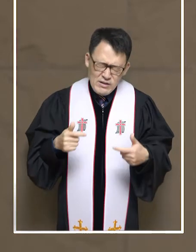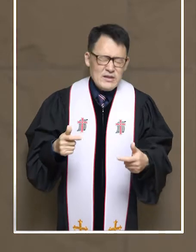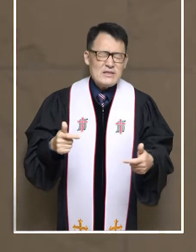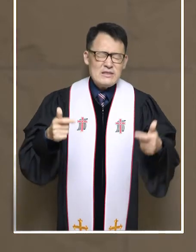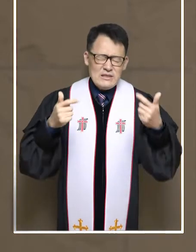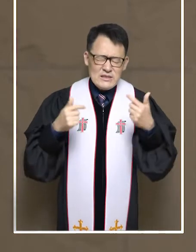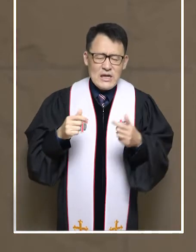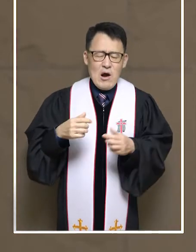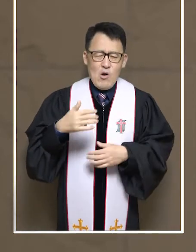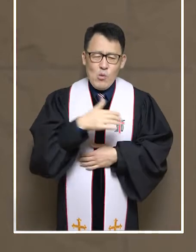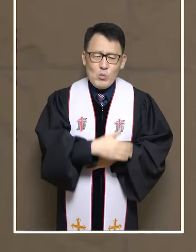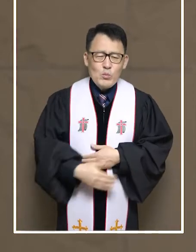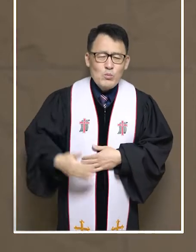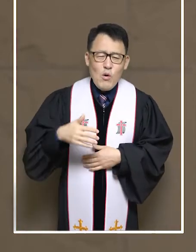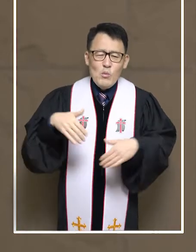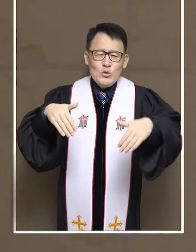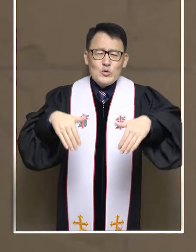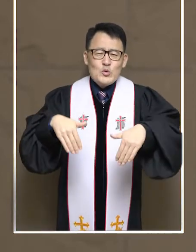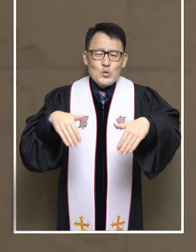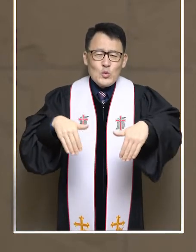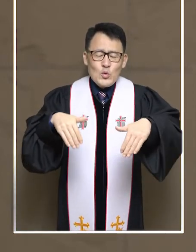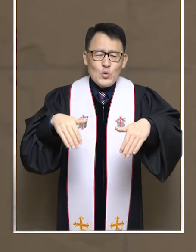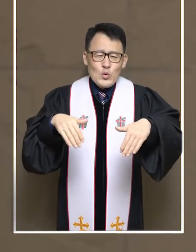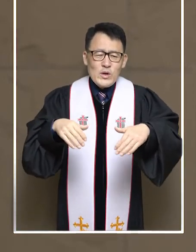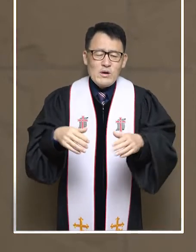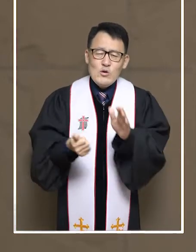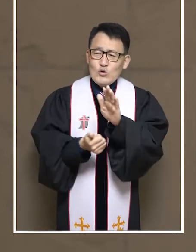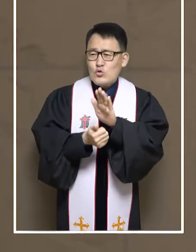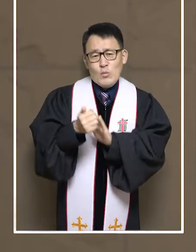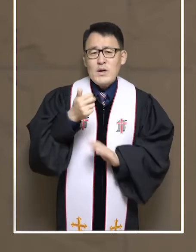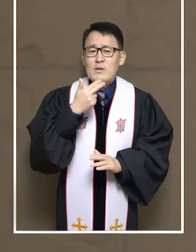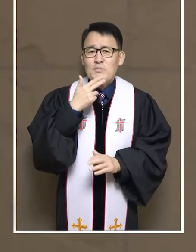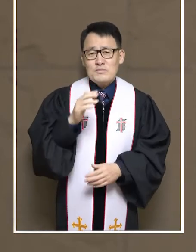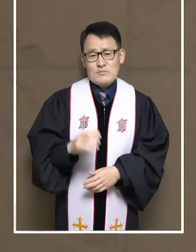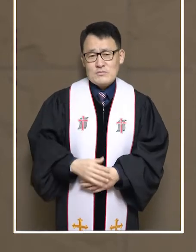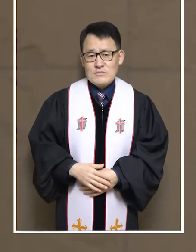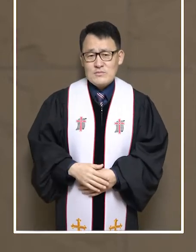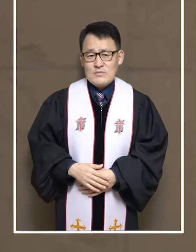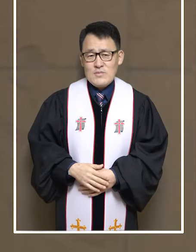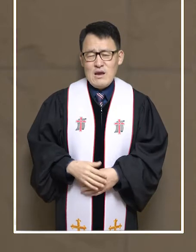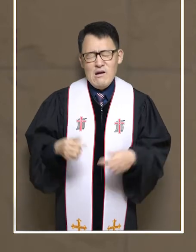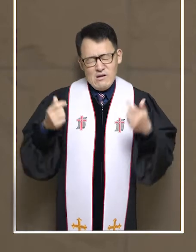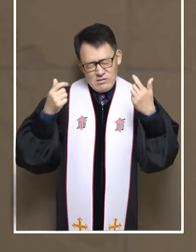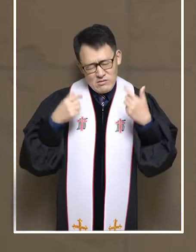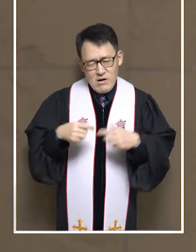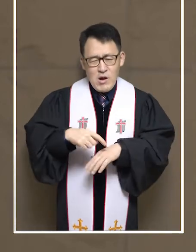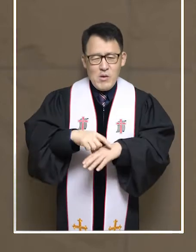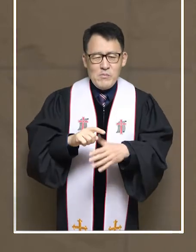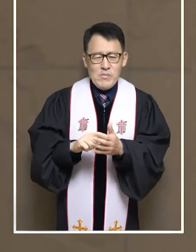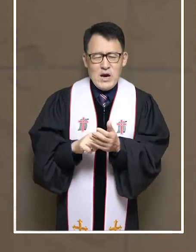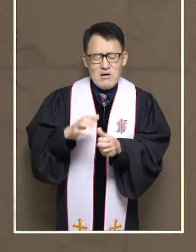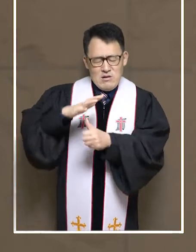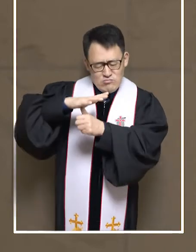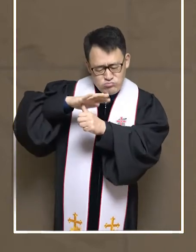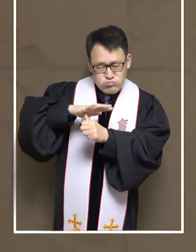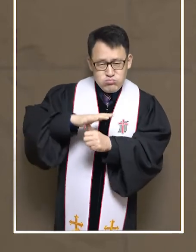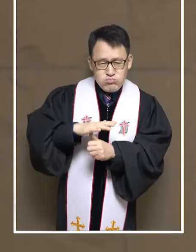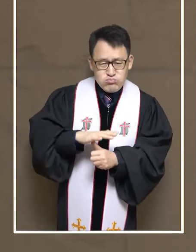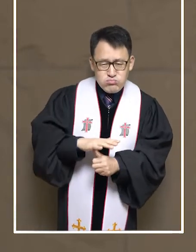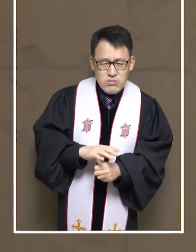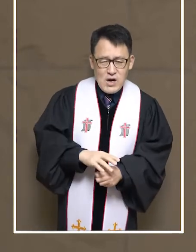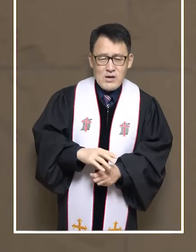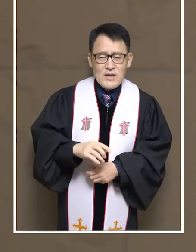언제 종료될는지 희망을 가질 수가 없다는 겁니다. 그리고 늘 그의 가슴을 짓누르는